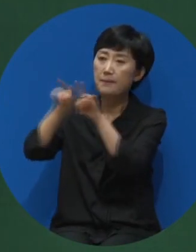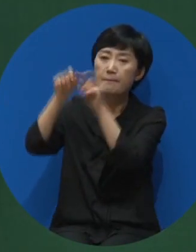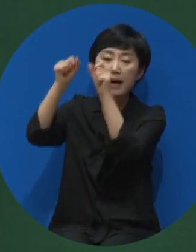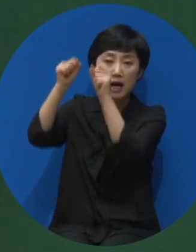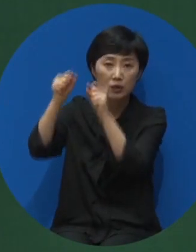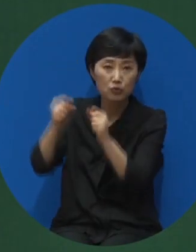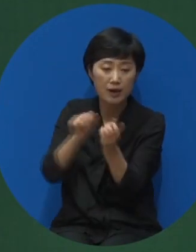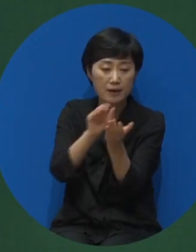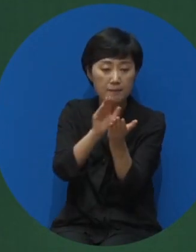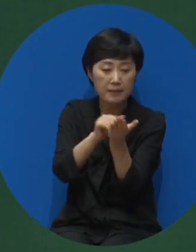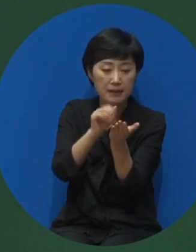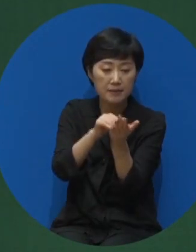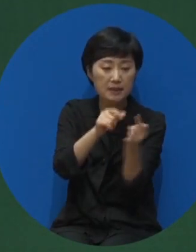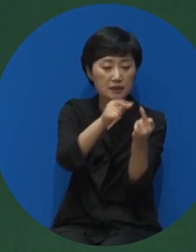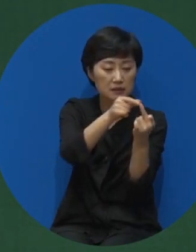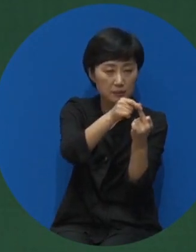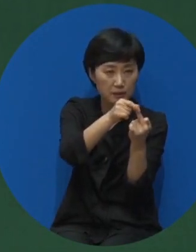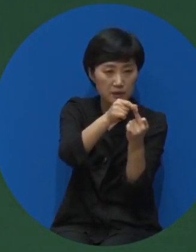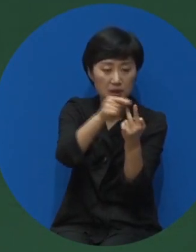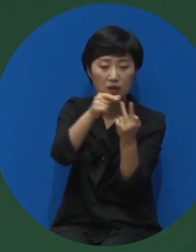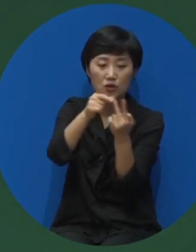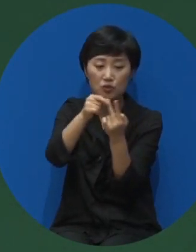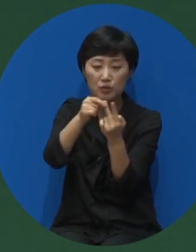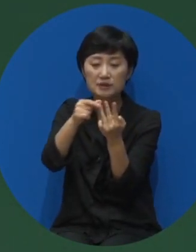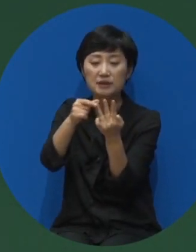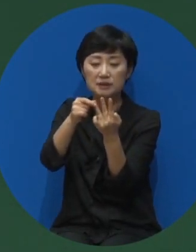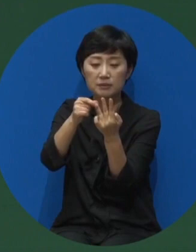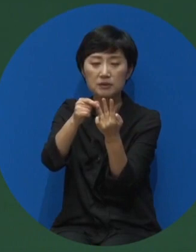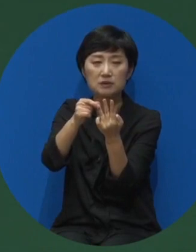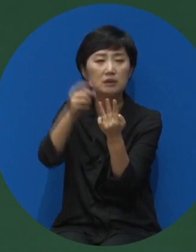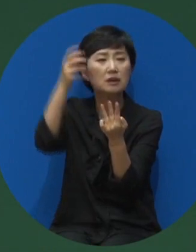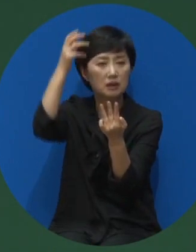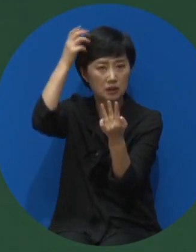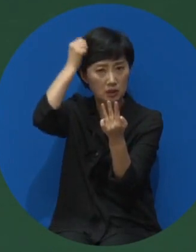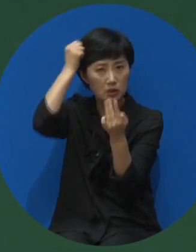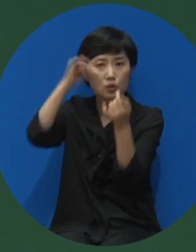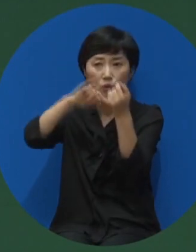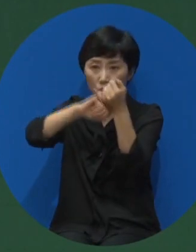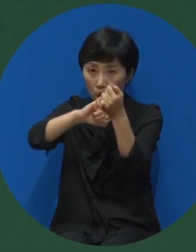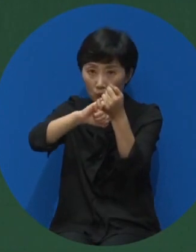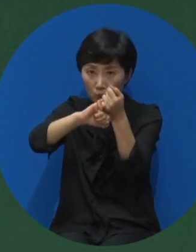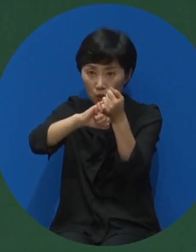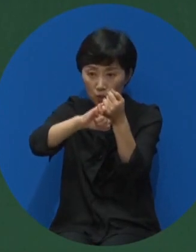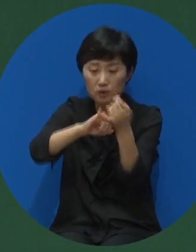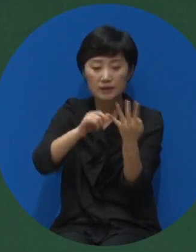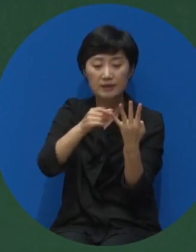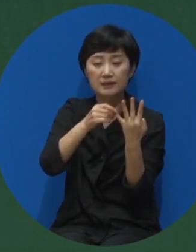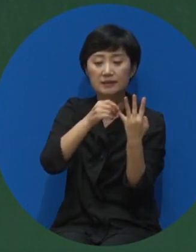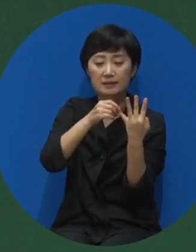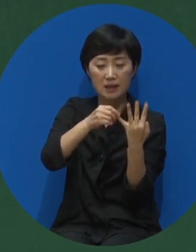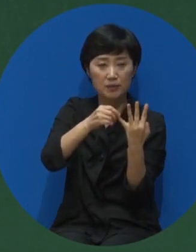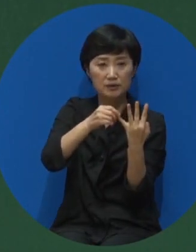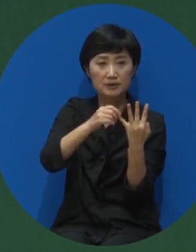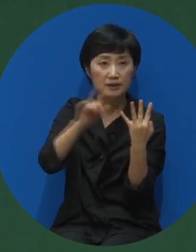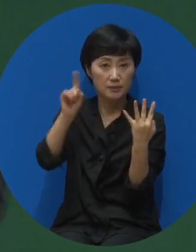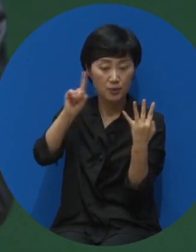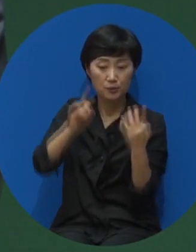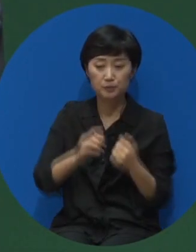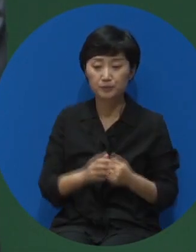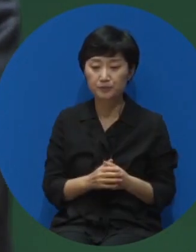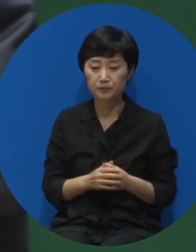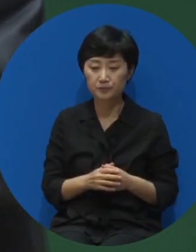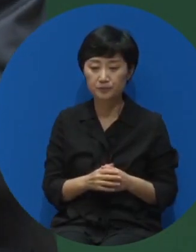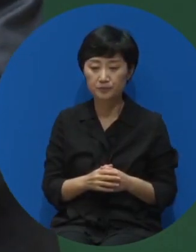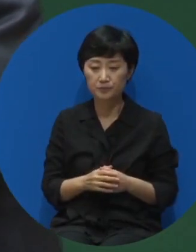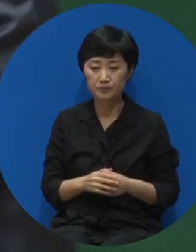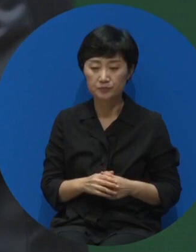세 번째입니다. 임마누엘의 옥기 1つ2つ3番目と 꼭 기억해야 됩니다. 그래서는요니 기억해 주세요. 임마누엘의 비밀 네 번째입니다. 今度 임마누엘의